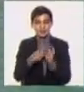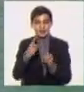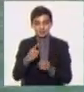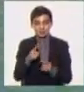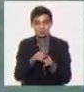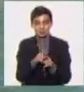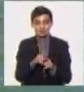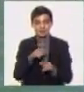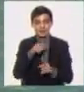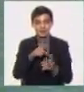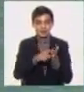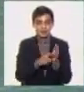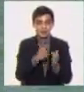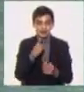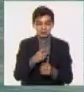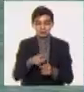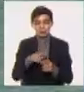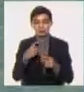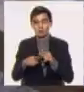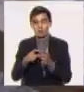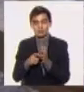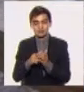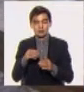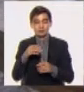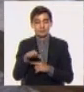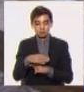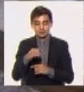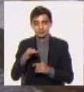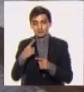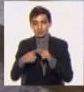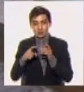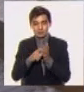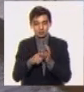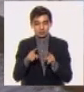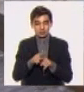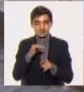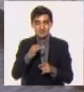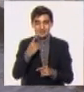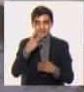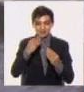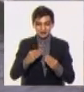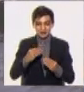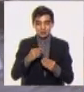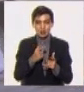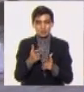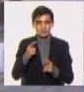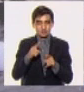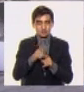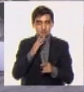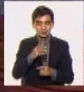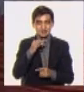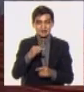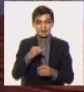Сондай қонақтар кеткеннен кейін бөлме шеті тазартылып, келесі адамдарды қабылдауға тек бір тәуліктен кейін ғана дайын болады екен.